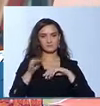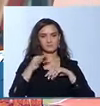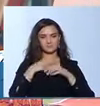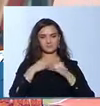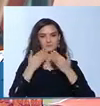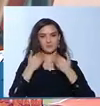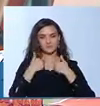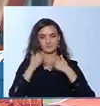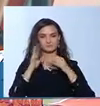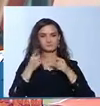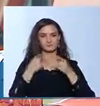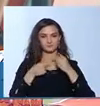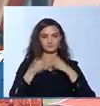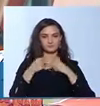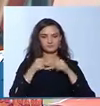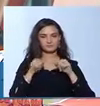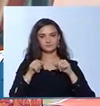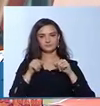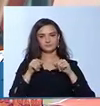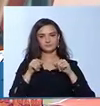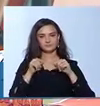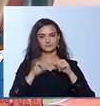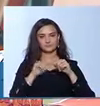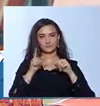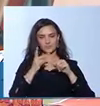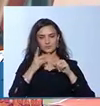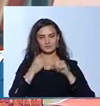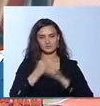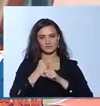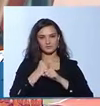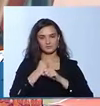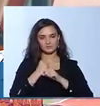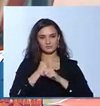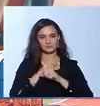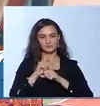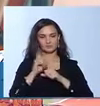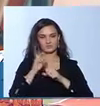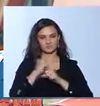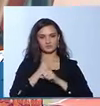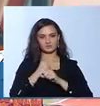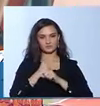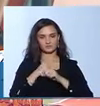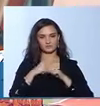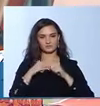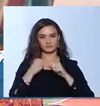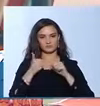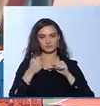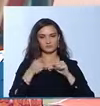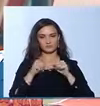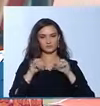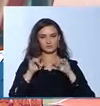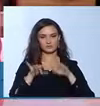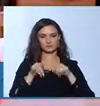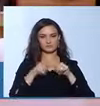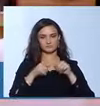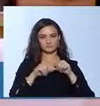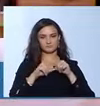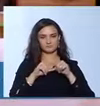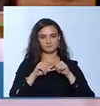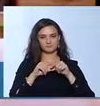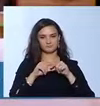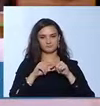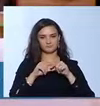ეს აღდგება არ აღდგება ფიზიოლოგიურია, რაღაც უნდა გავაკეთოთ, რაღაც უნდა გავაკეთოთ, როგორ არის აქ საქმე?